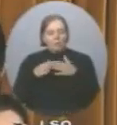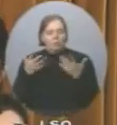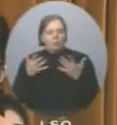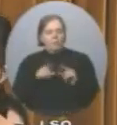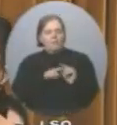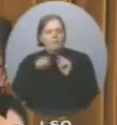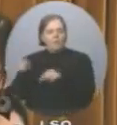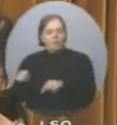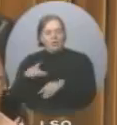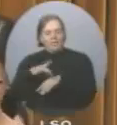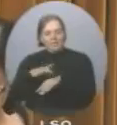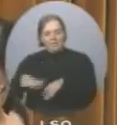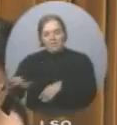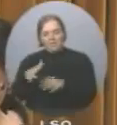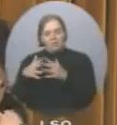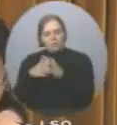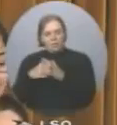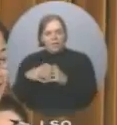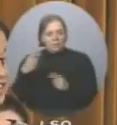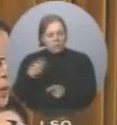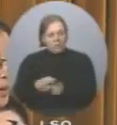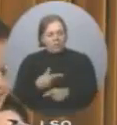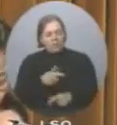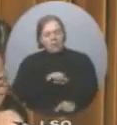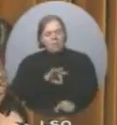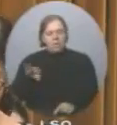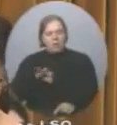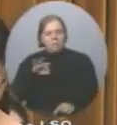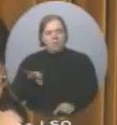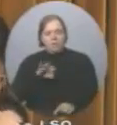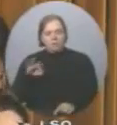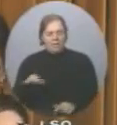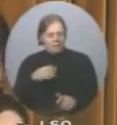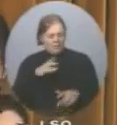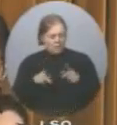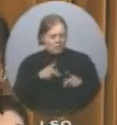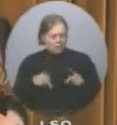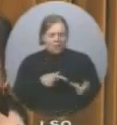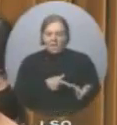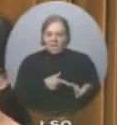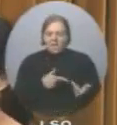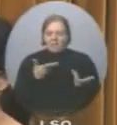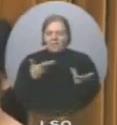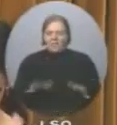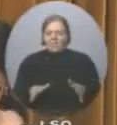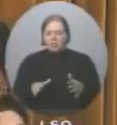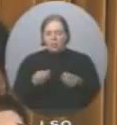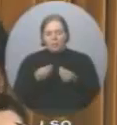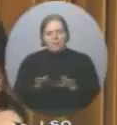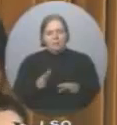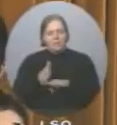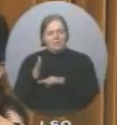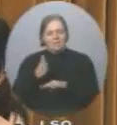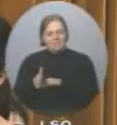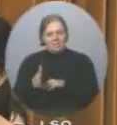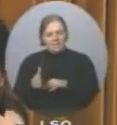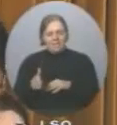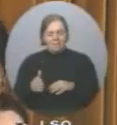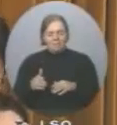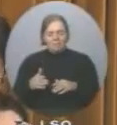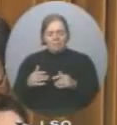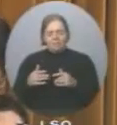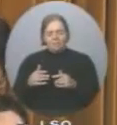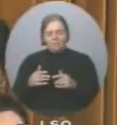Sud seront pénalisés par cette mesure. C'est l'incompréhension chez mes concitoyens qui ont déjà perdu un accès aux États-Unis par voie